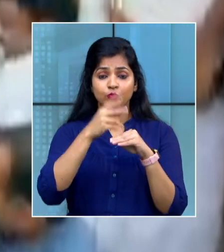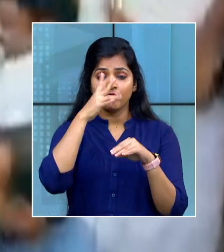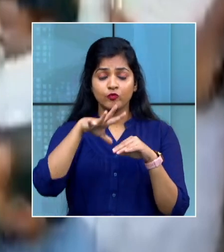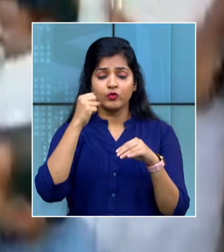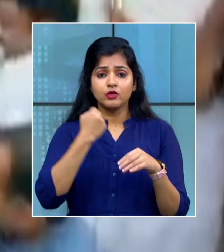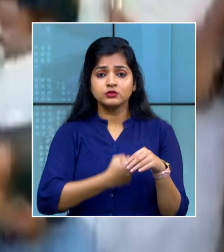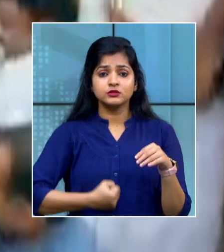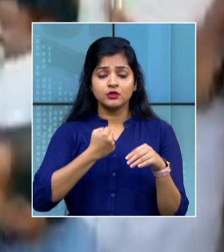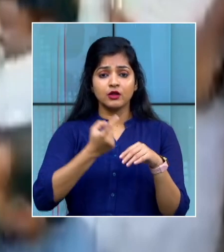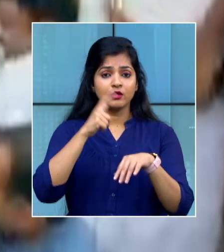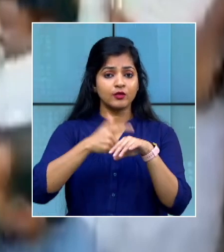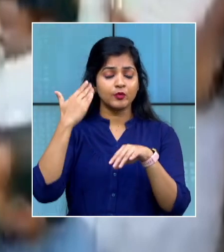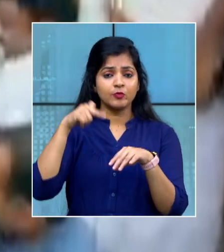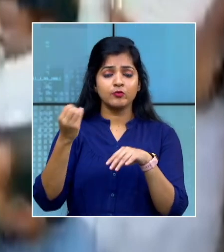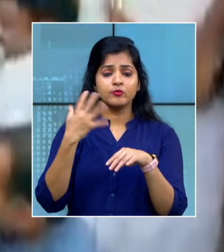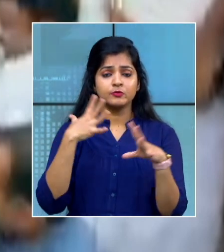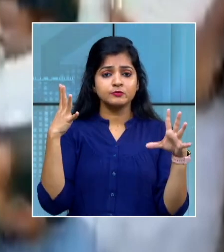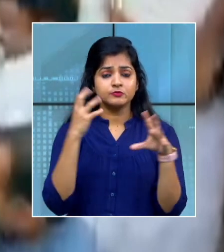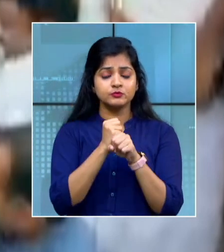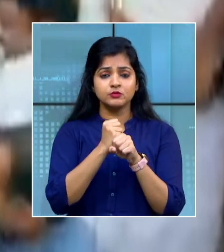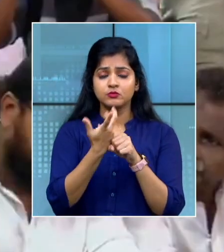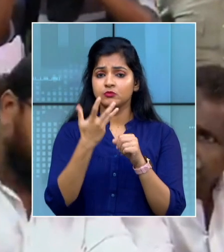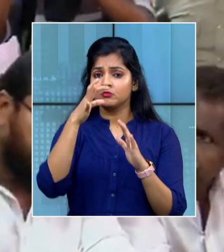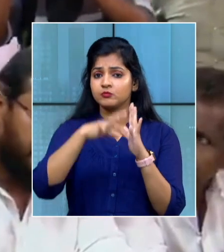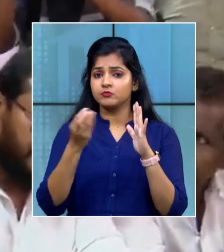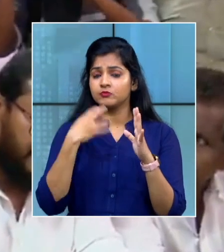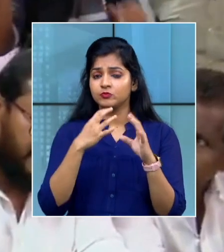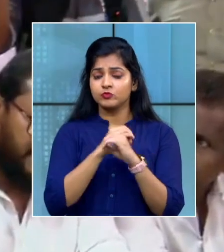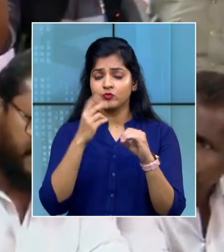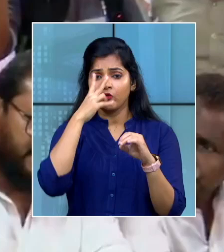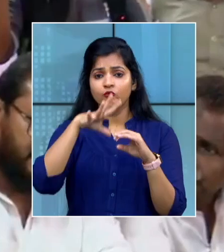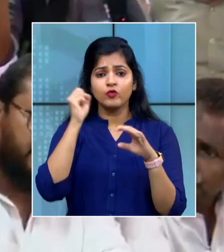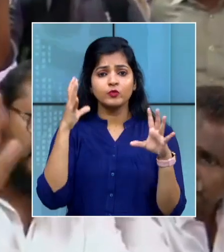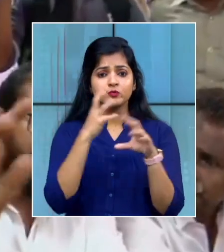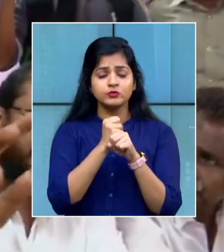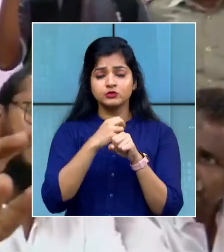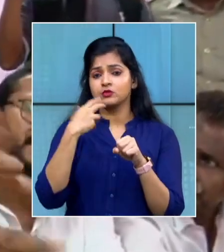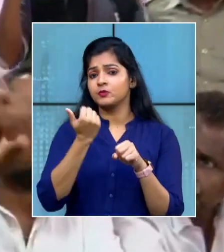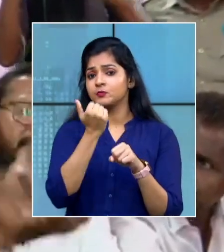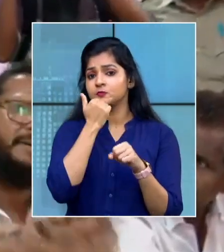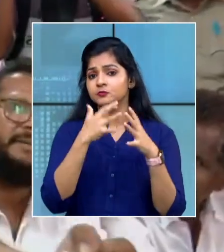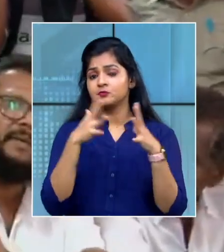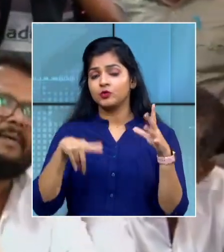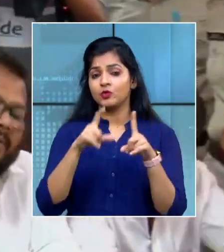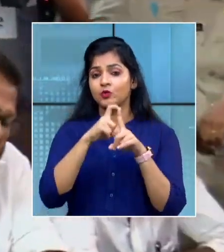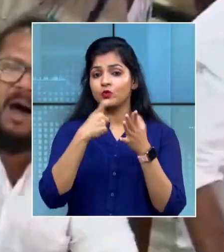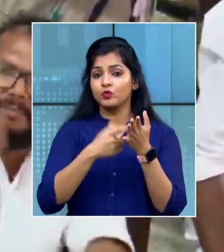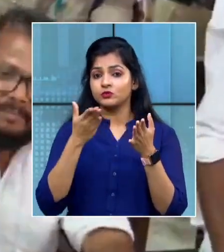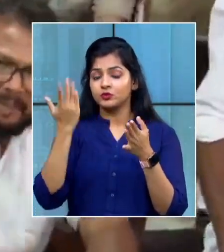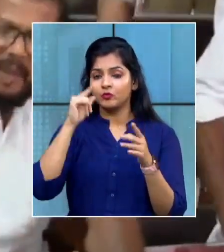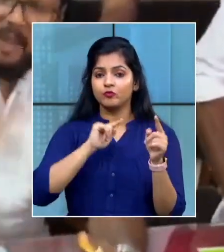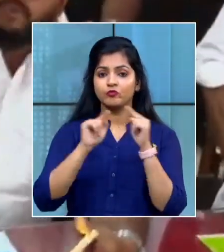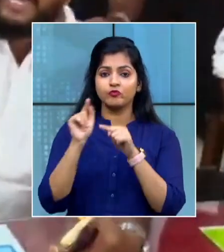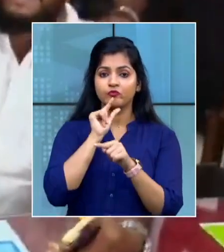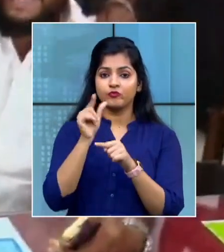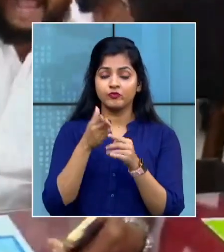അത് സ്കാനിങ്ങിൽ അതുമായി ബന്ധപ്പെട്ടുള്ള വിവരം നേരത്തെ അറിയിച്ചില്ല, അല്ലെങ്കിൽ കണ്ടെത്തിയില്ല എന്നുള്ളതാണ് ഉയർന്നു വന്നിരിക്കുന്ന